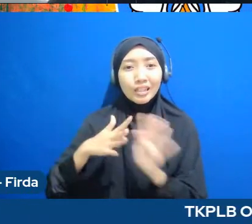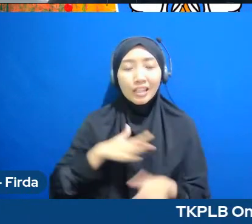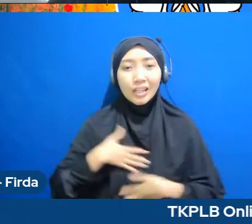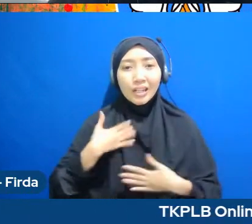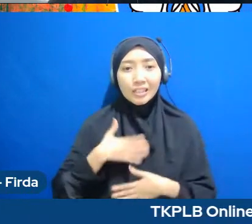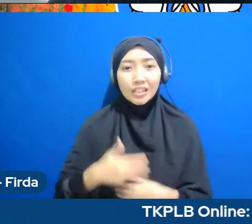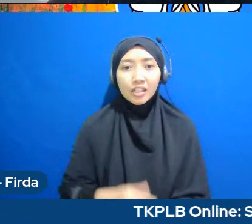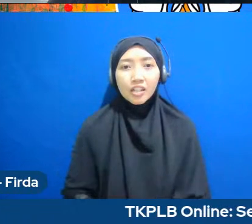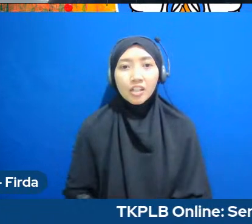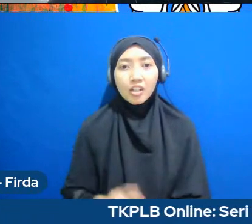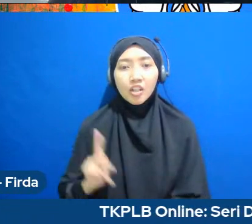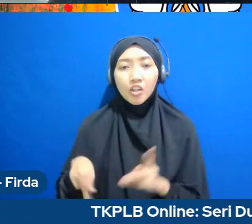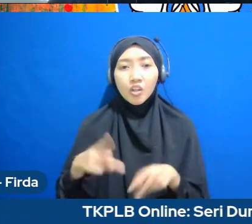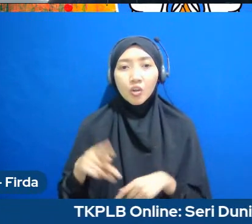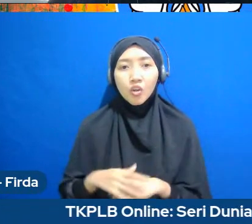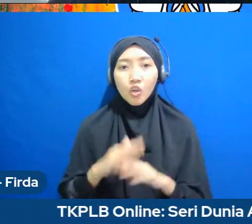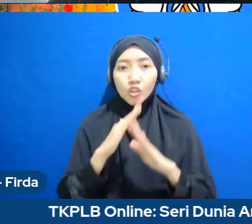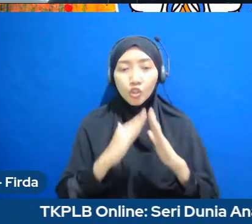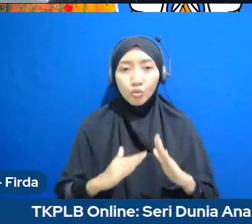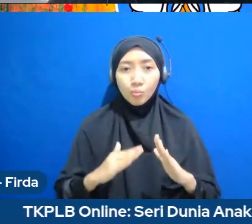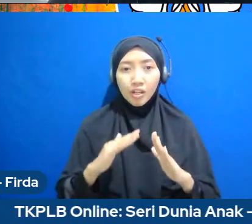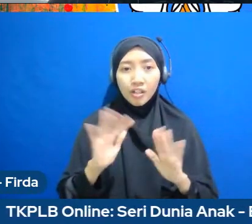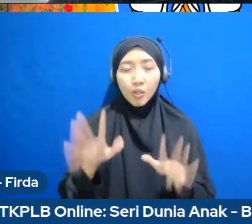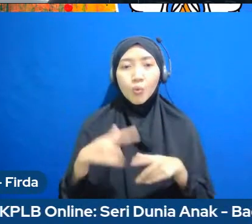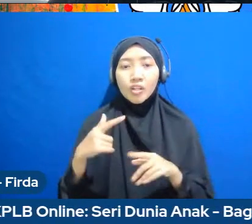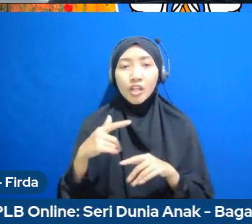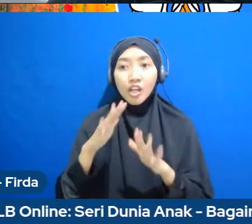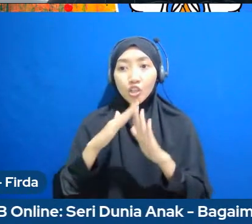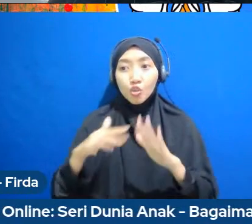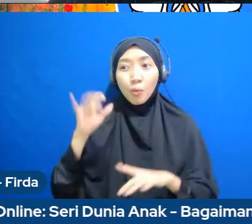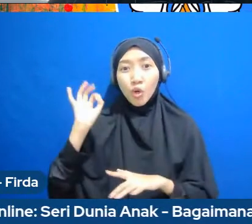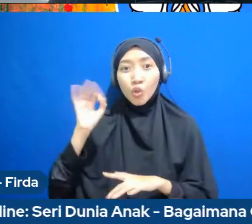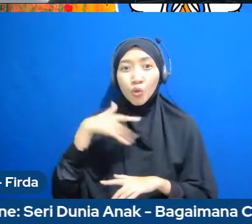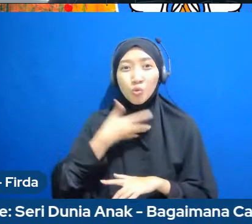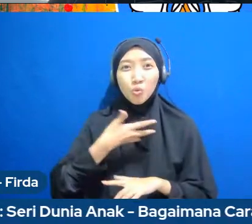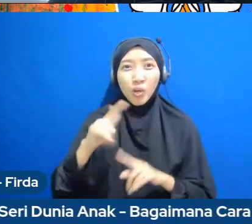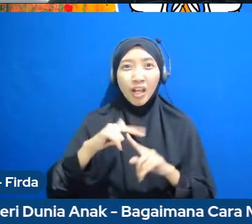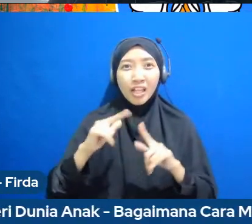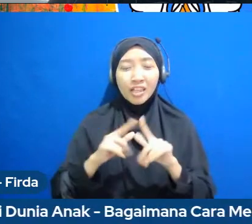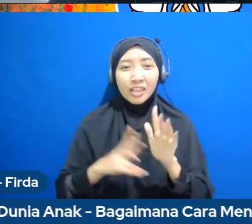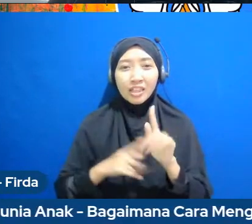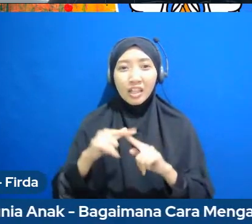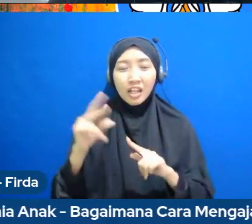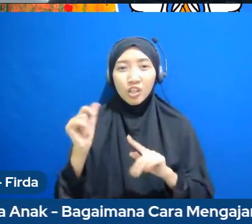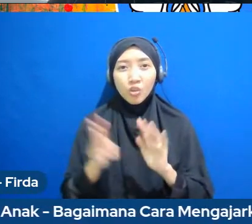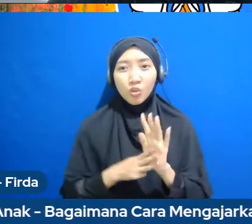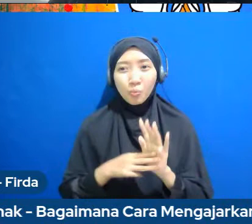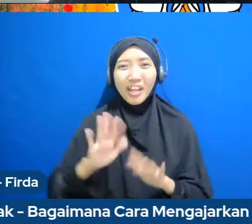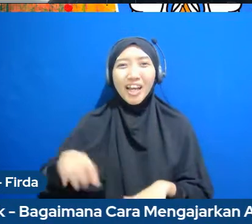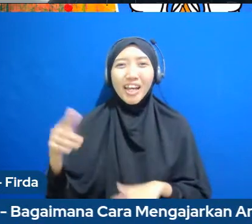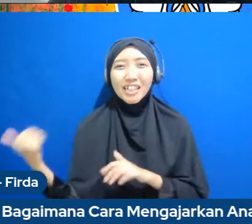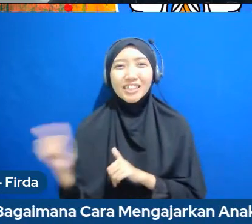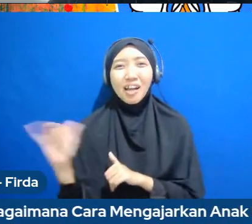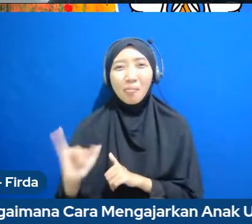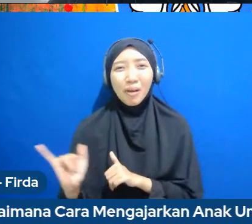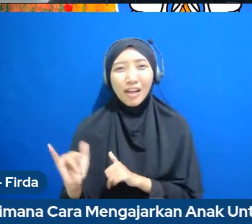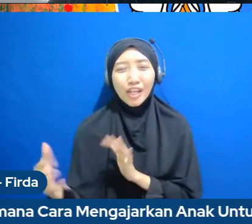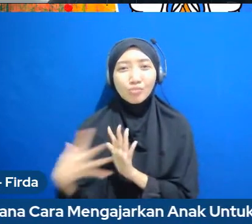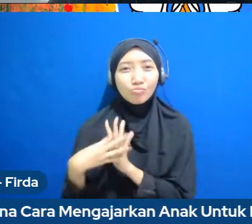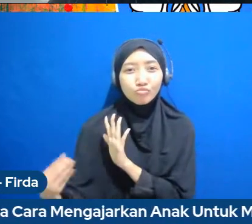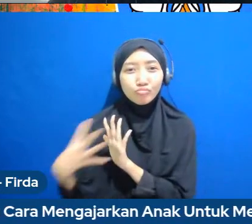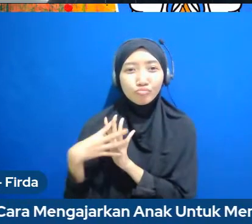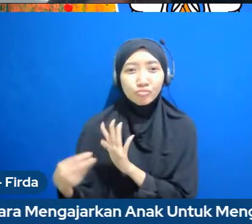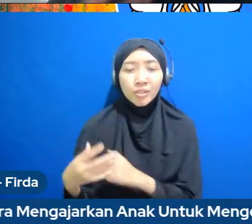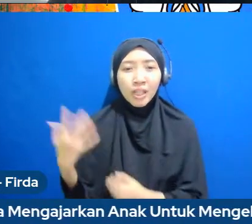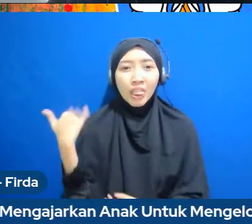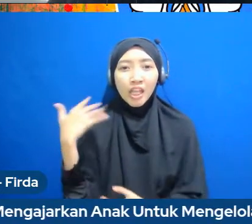kalau bapak main suka tantrum di rumah ngomel, ya anaknya tantrum juga gitu kan. Jadi ya biasanya begitu juga tadi kan, karena tadi